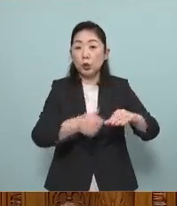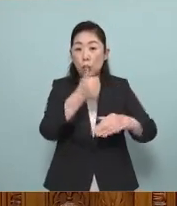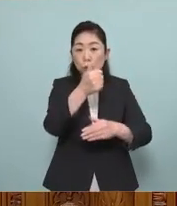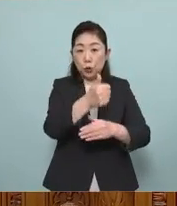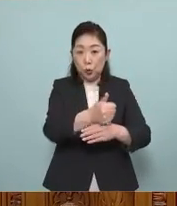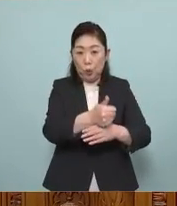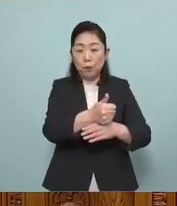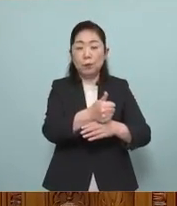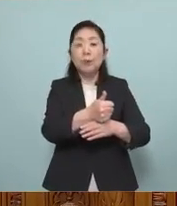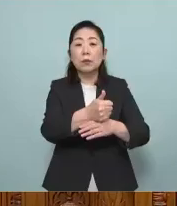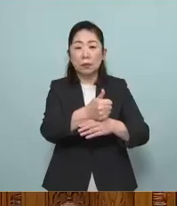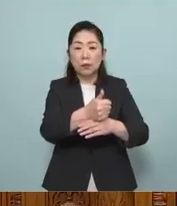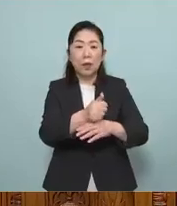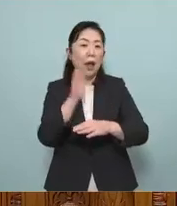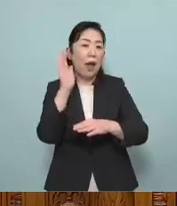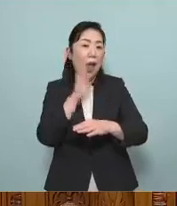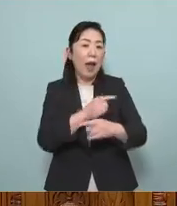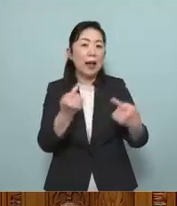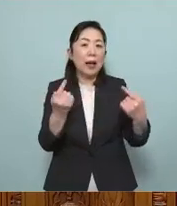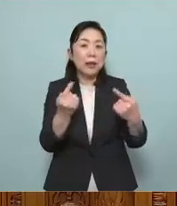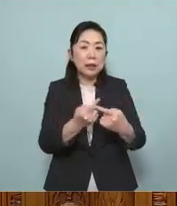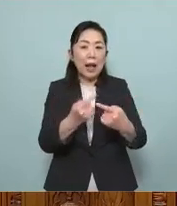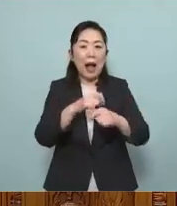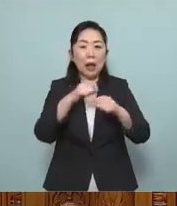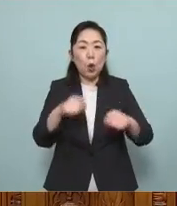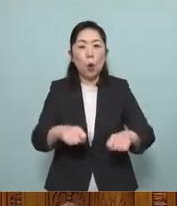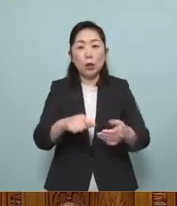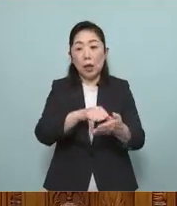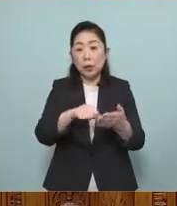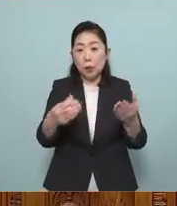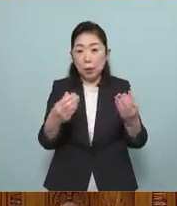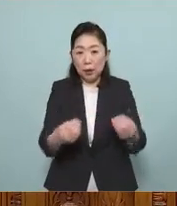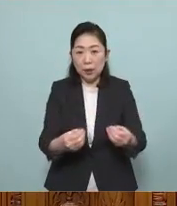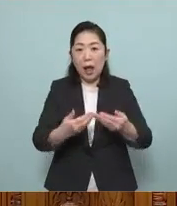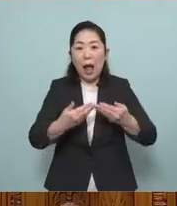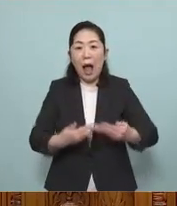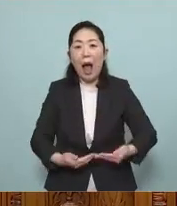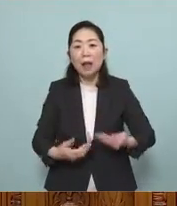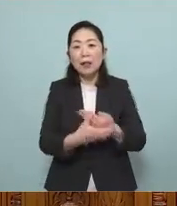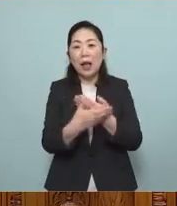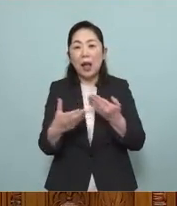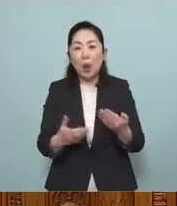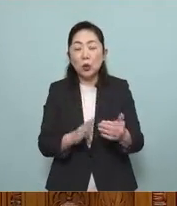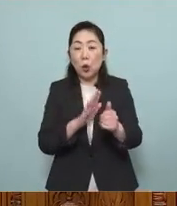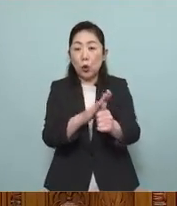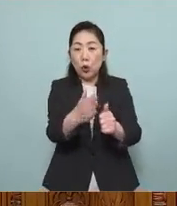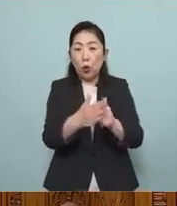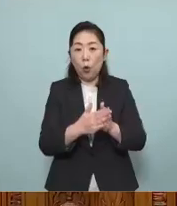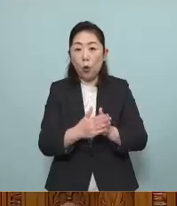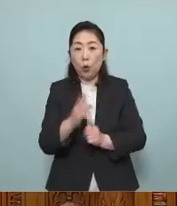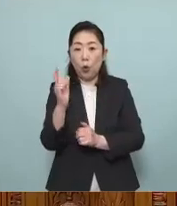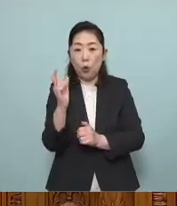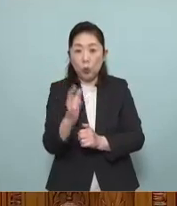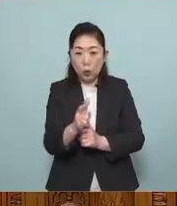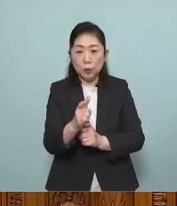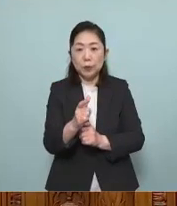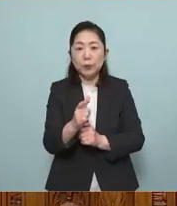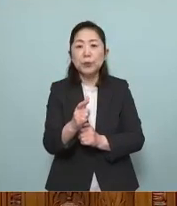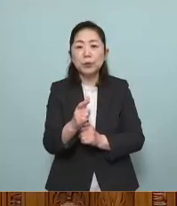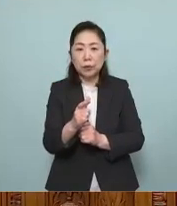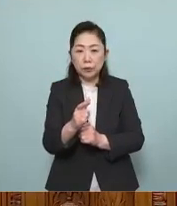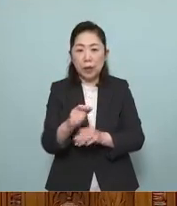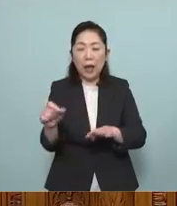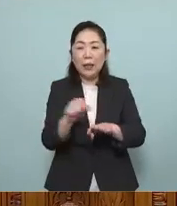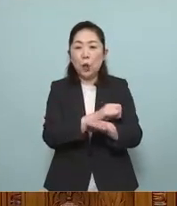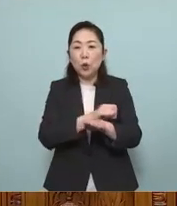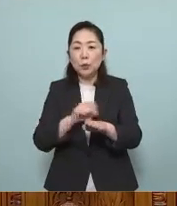首相とは円滑化協定に署名し、安全保障協力を強化するなど、特別な戦略的パートナーシップ